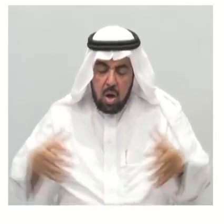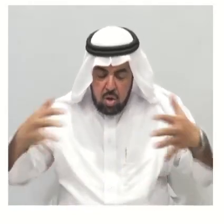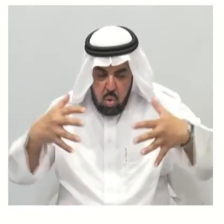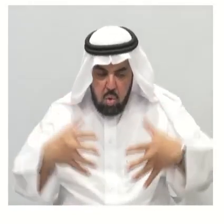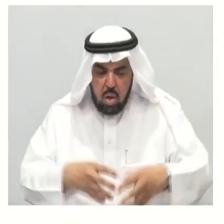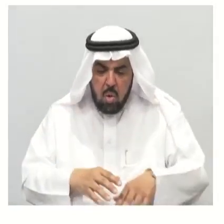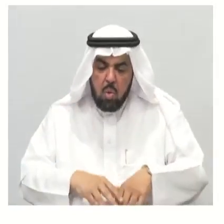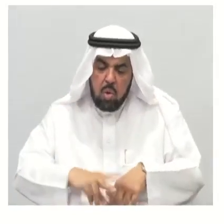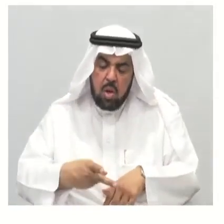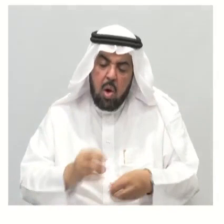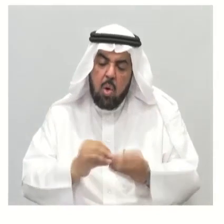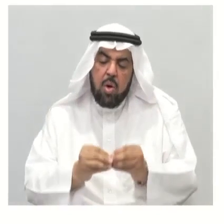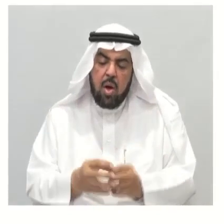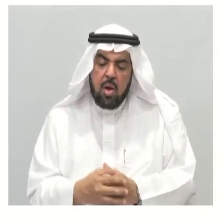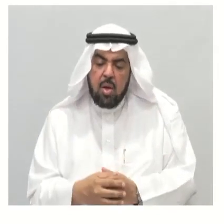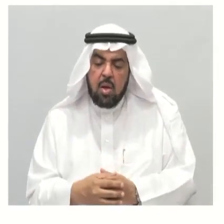الجوي